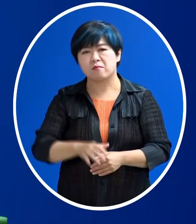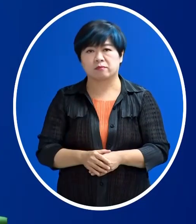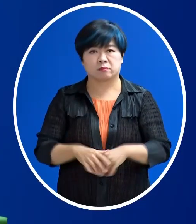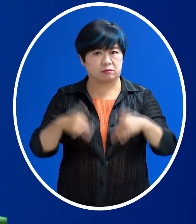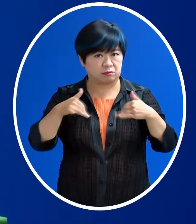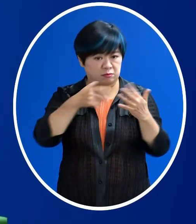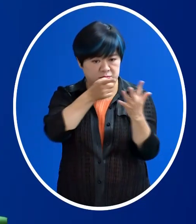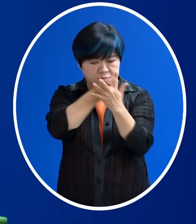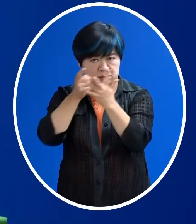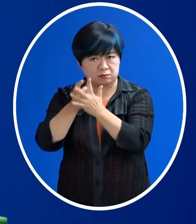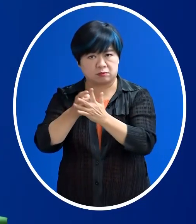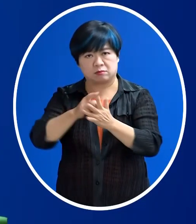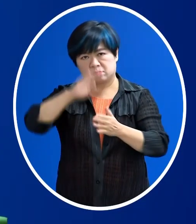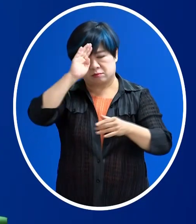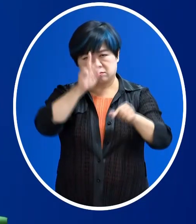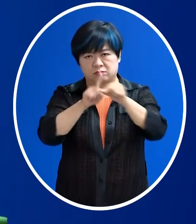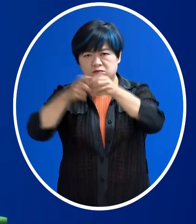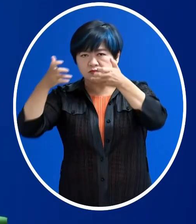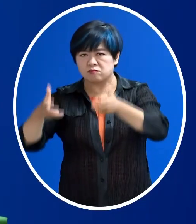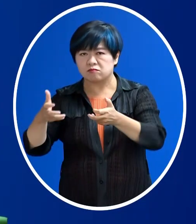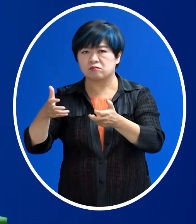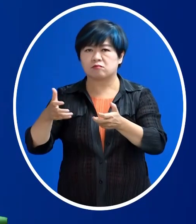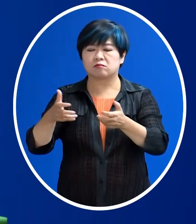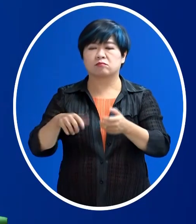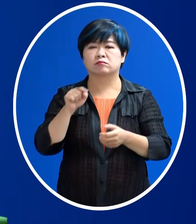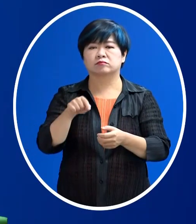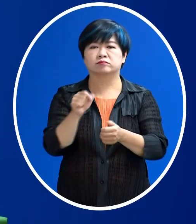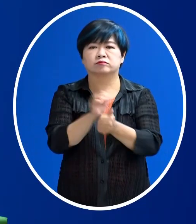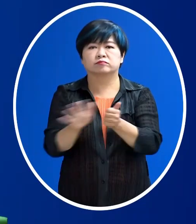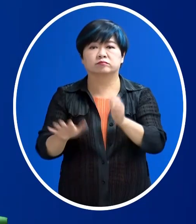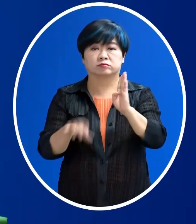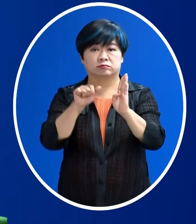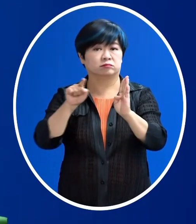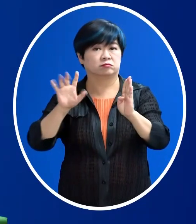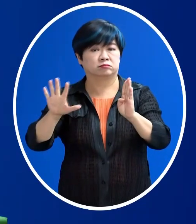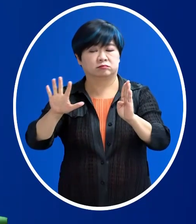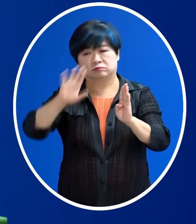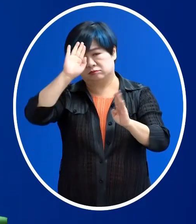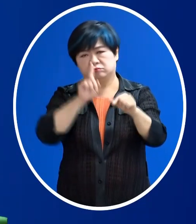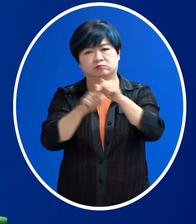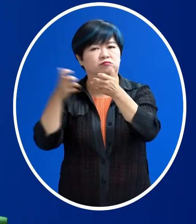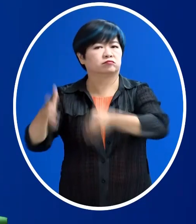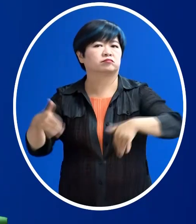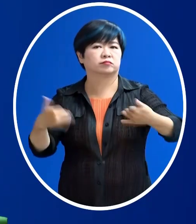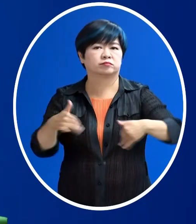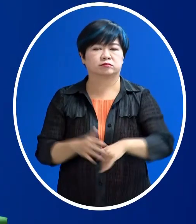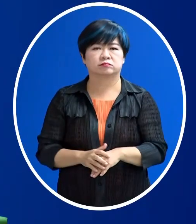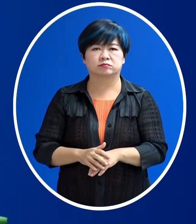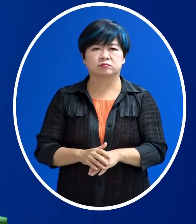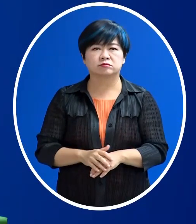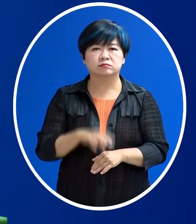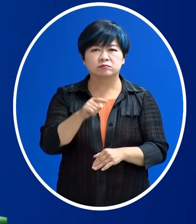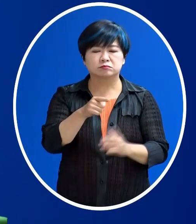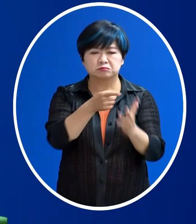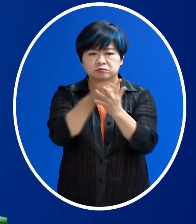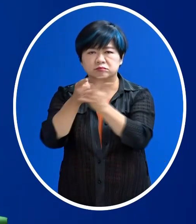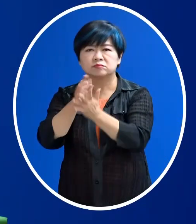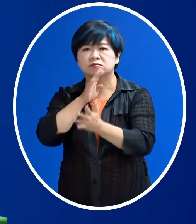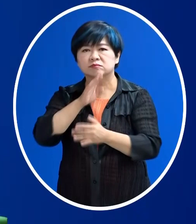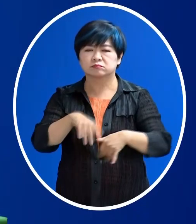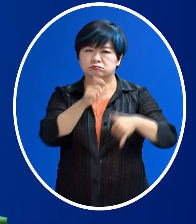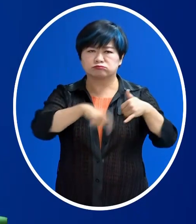检出任何的这个中重症的 BA.5 的个案，目前所有的 BA.5 有定序确诊的个案都是属于无症状